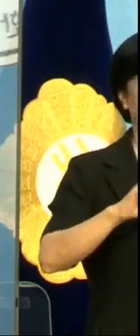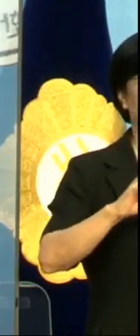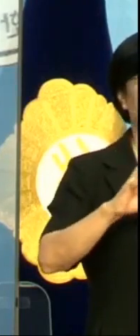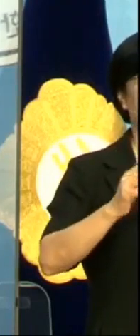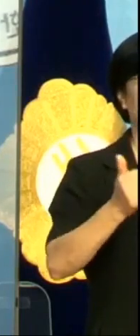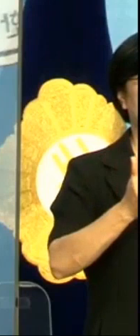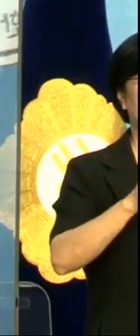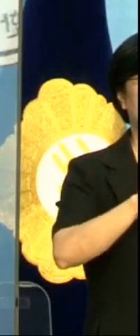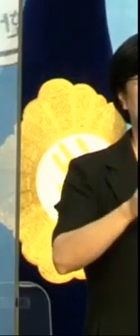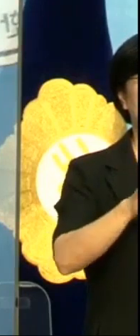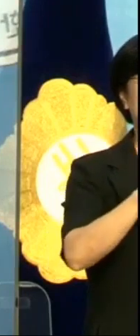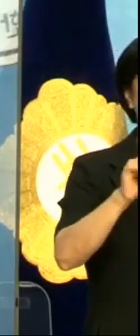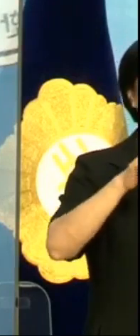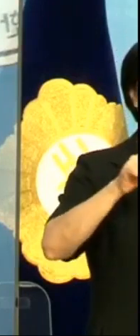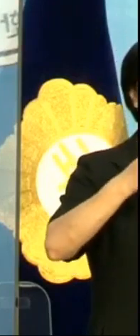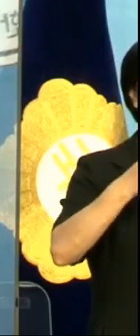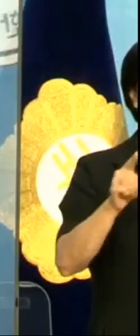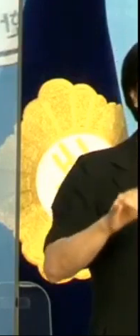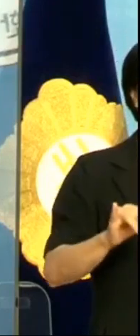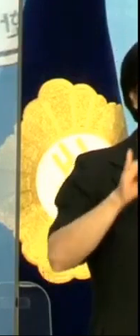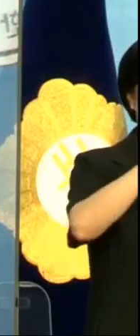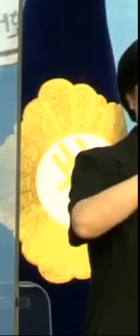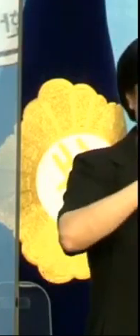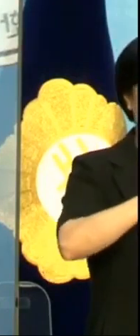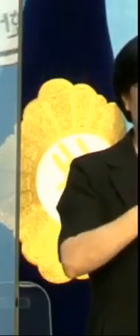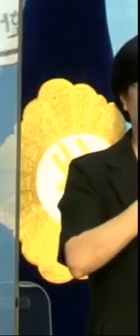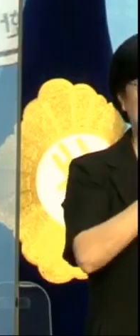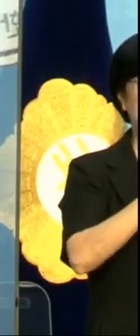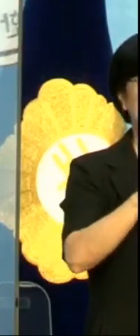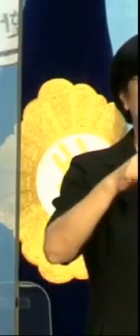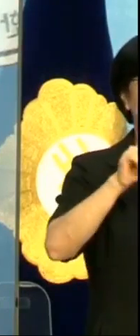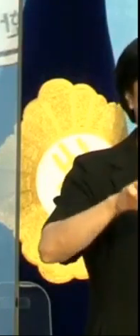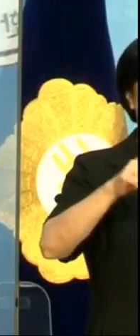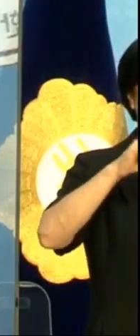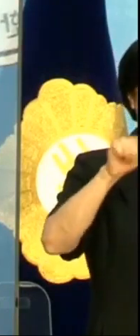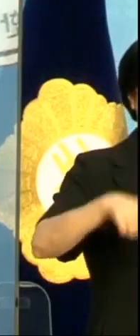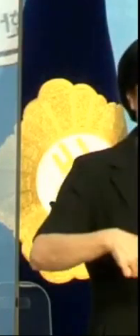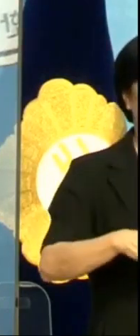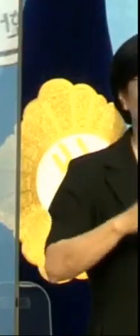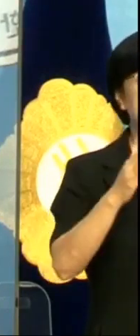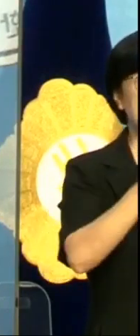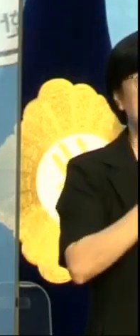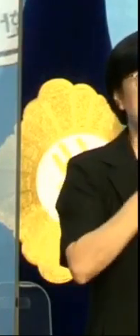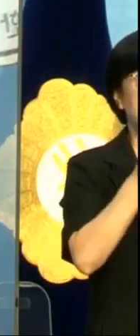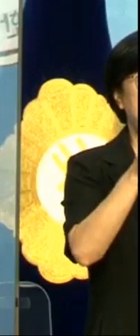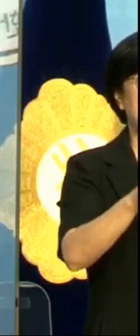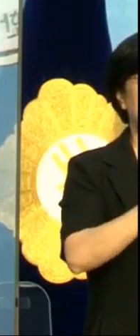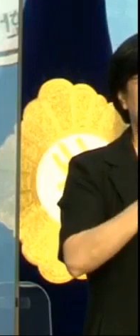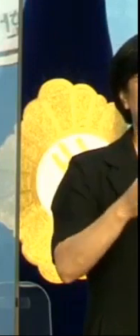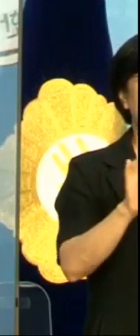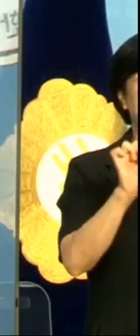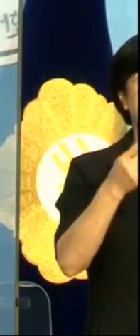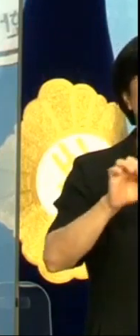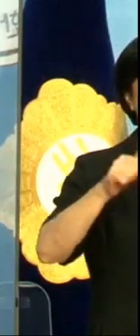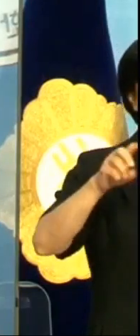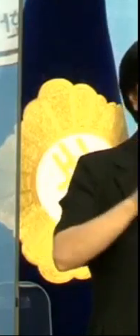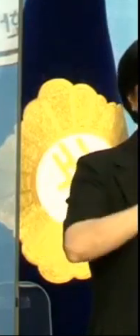이스타항공 대량해고 학 의 핵심 책임자인 이상 지금은 부동산 투기로 당에서 제명된 김홍곤 의원들이